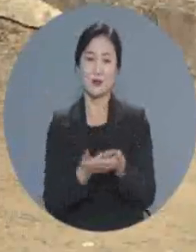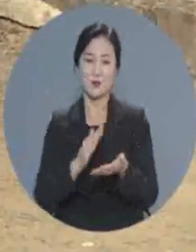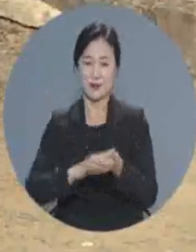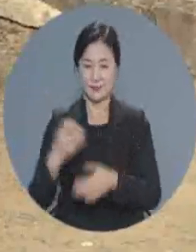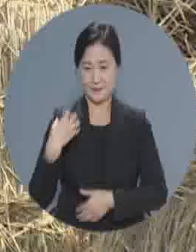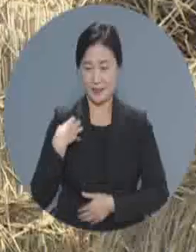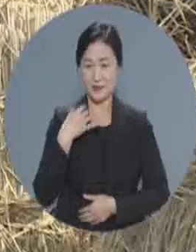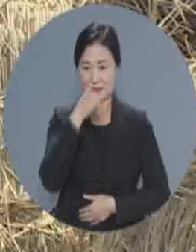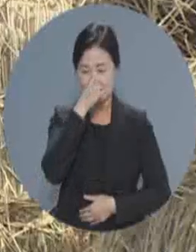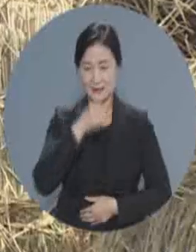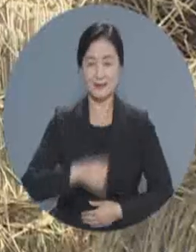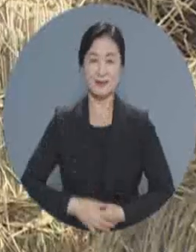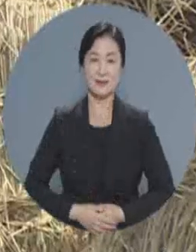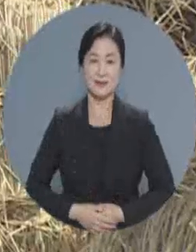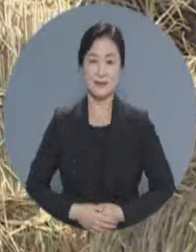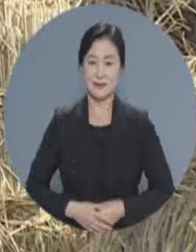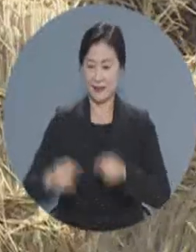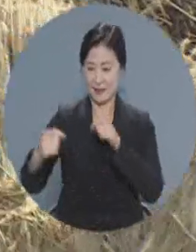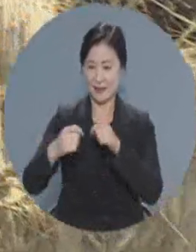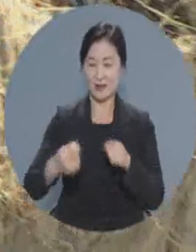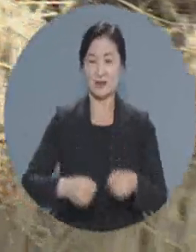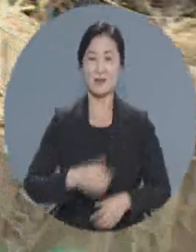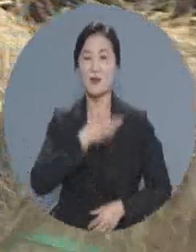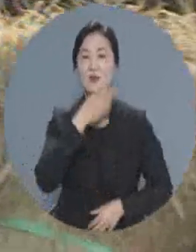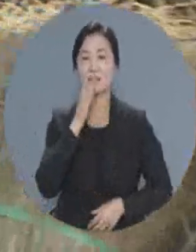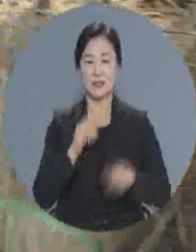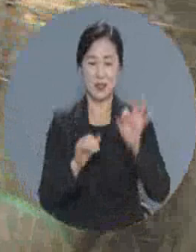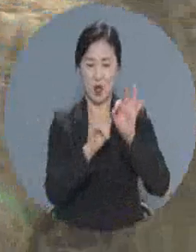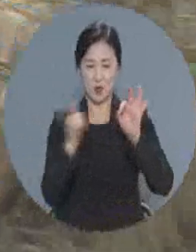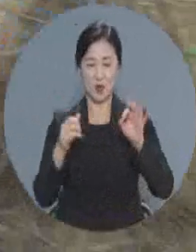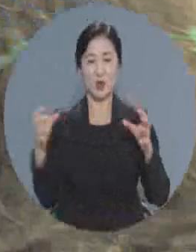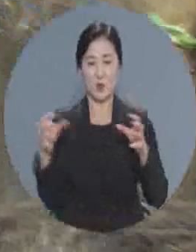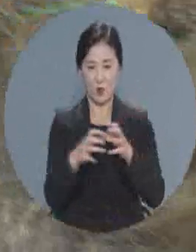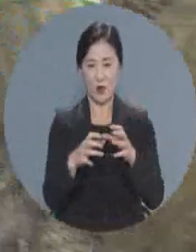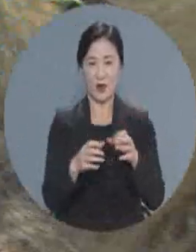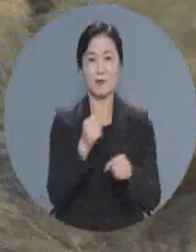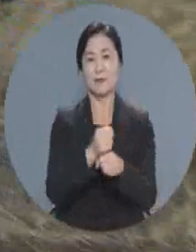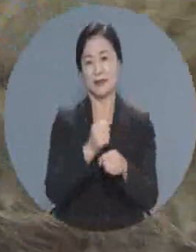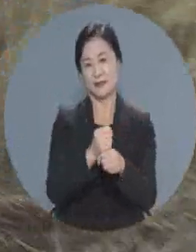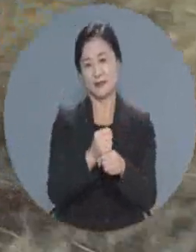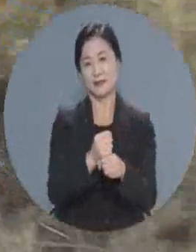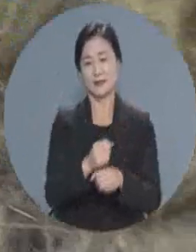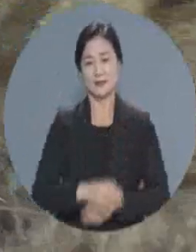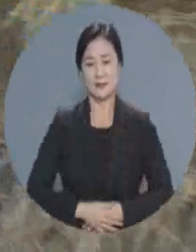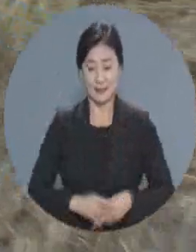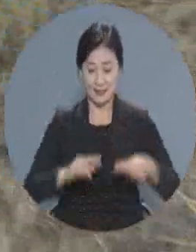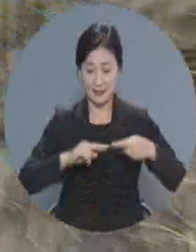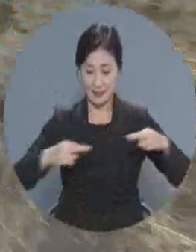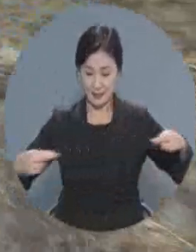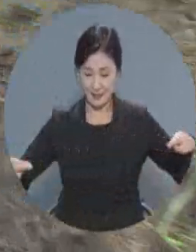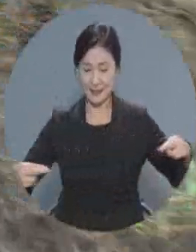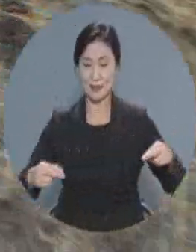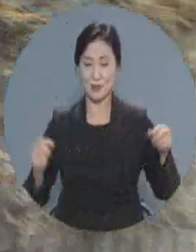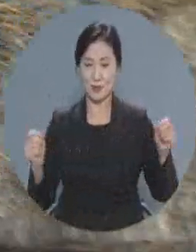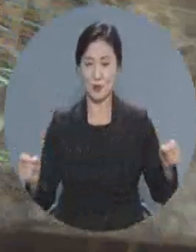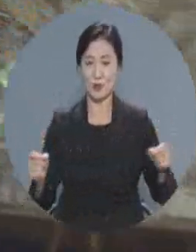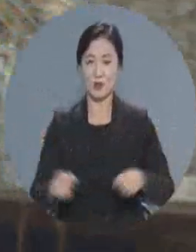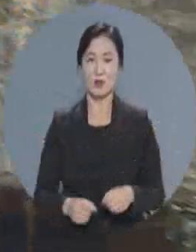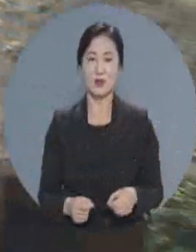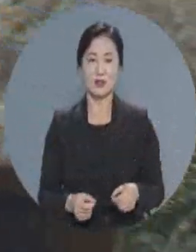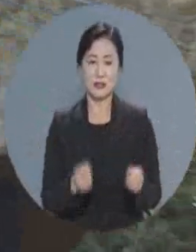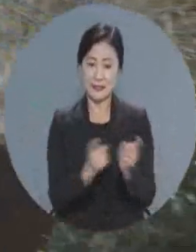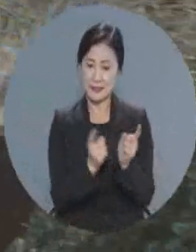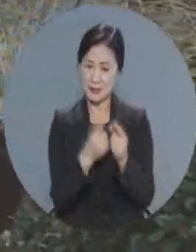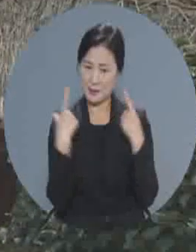있습니다. 인근 마을 어르신 10여 명이 함께 모여 만든 볕단입니다. 볕단의 길이를 유지하기 위해서